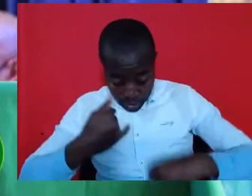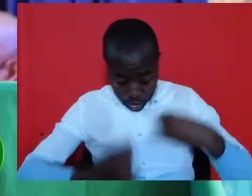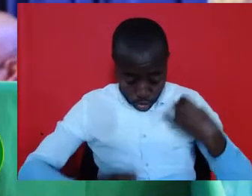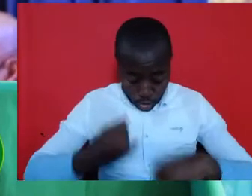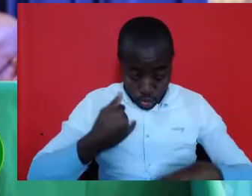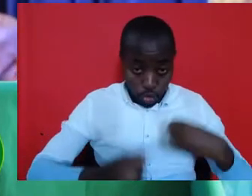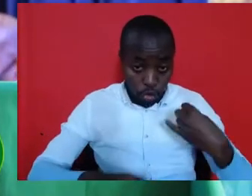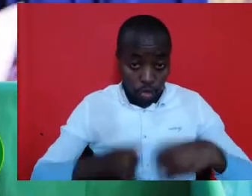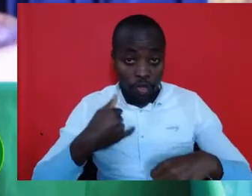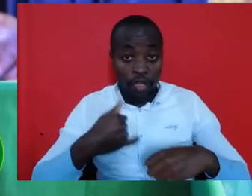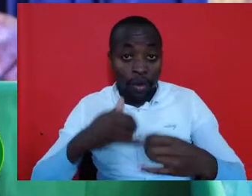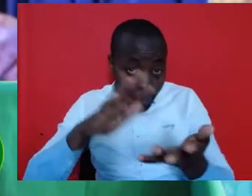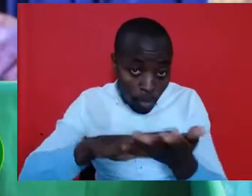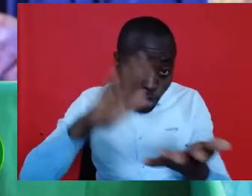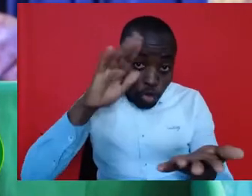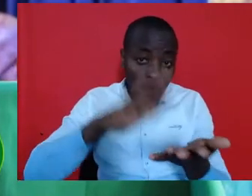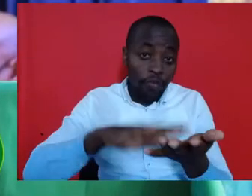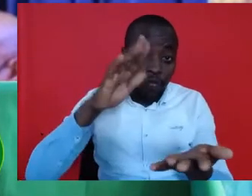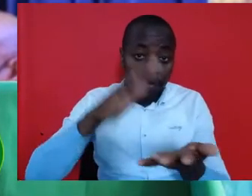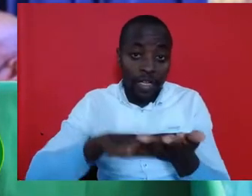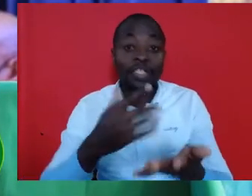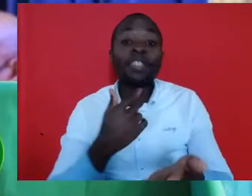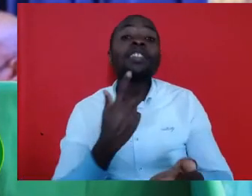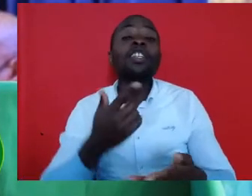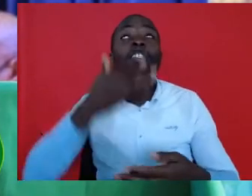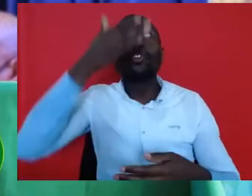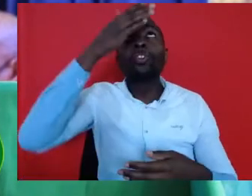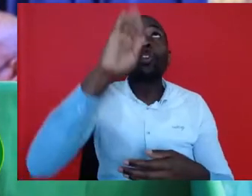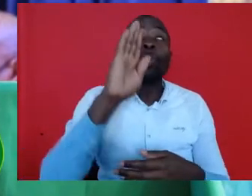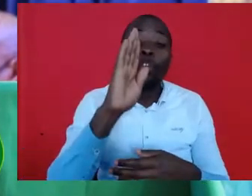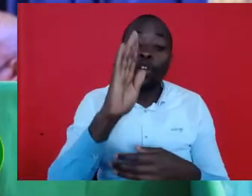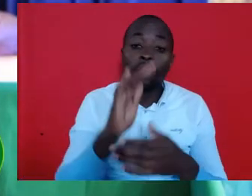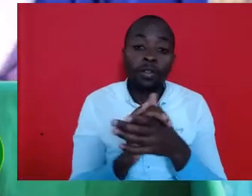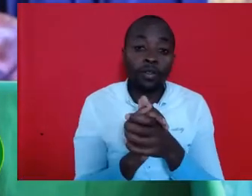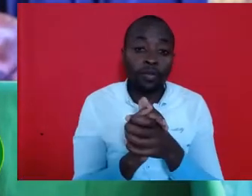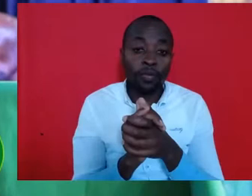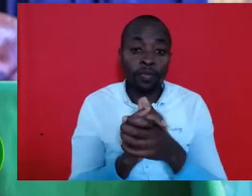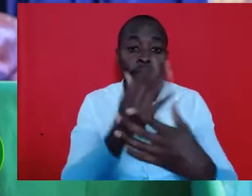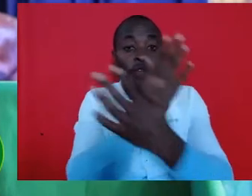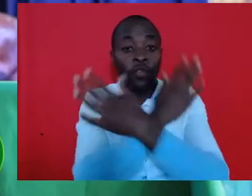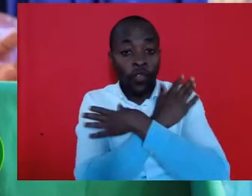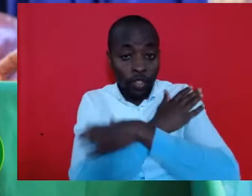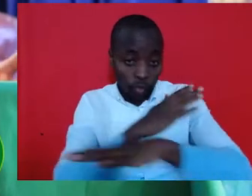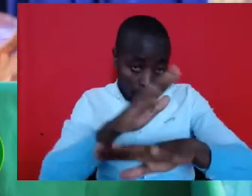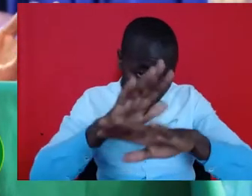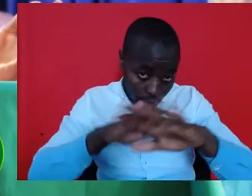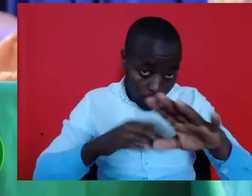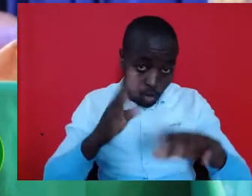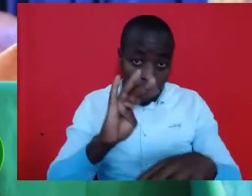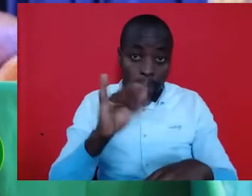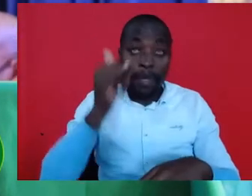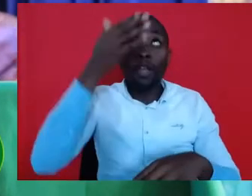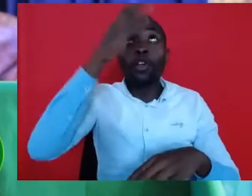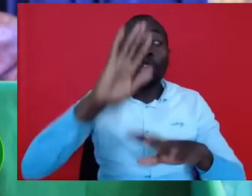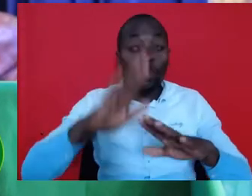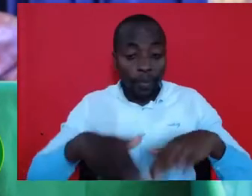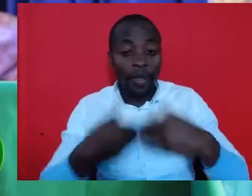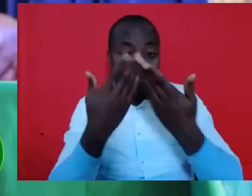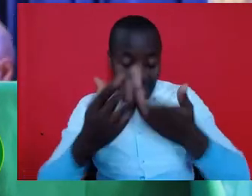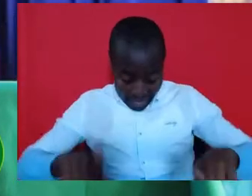nami nitatukuzwa, asema Bwana. Wapendwa, tumeitwa na Mungu, tumepewa uhai asubuhi ya